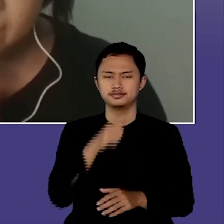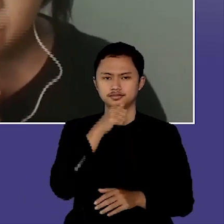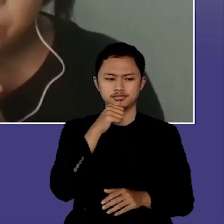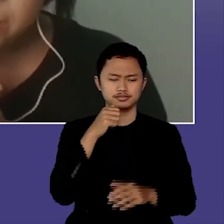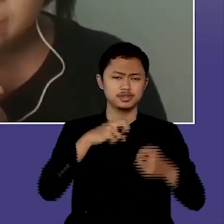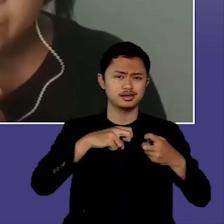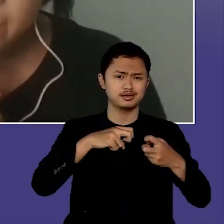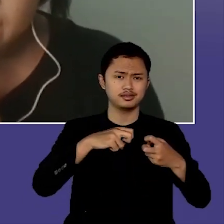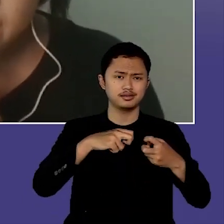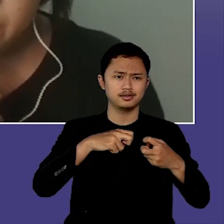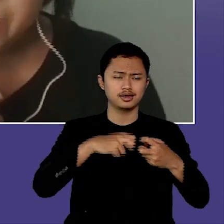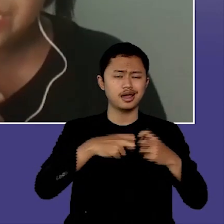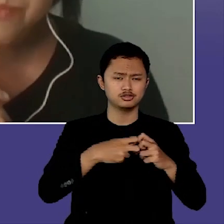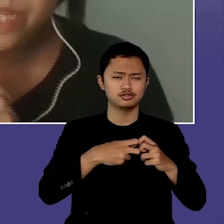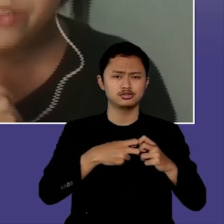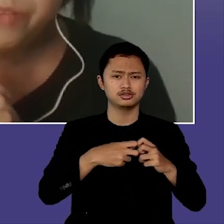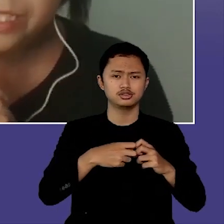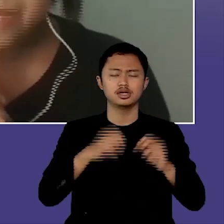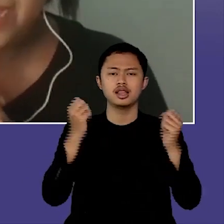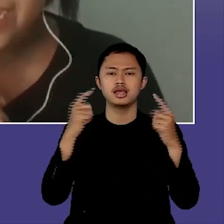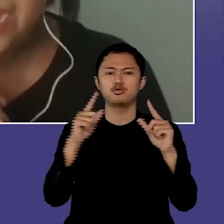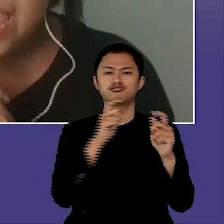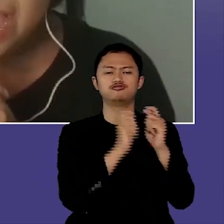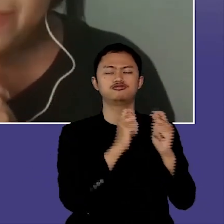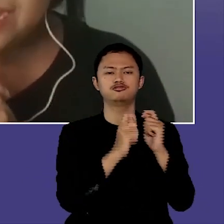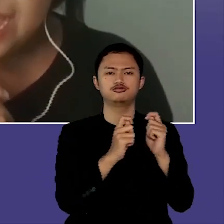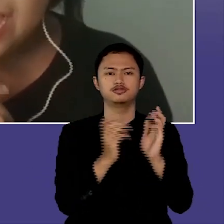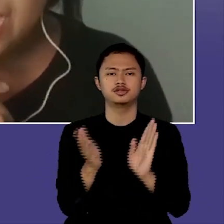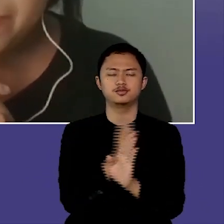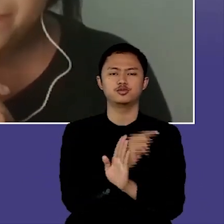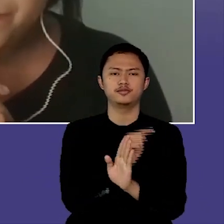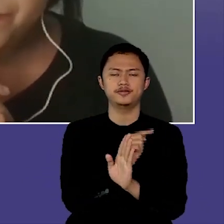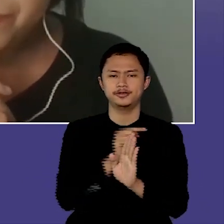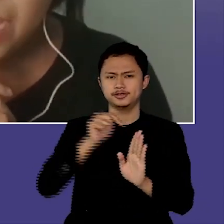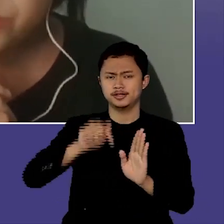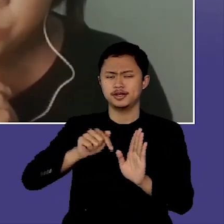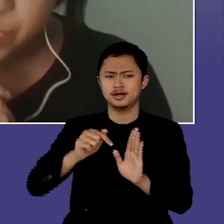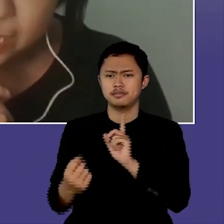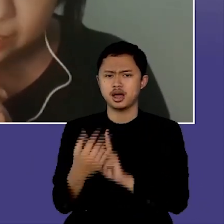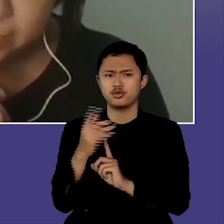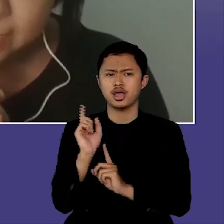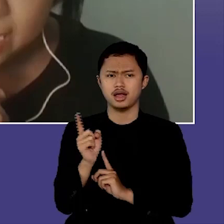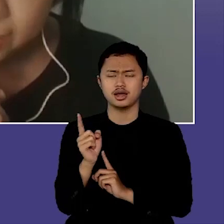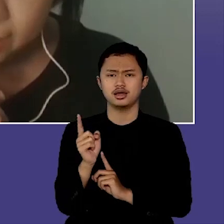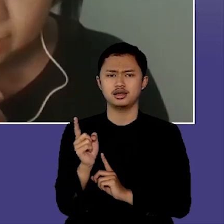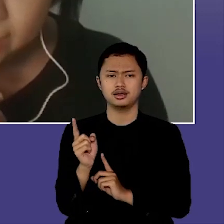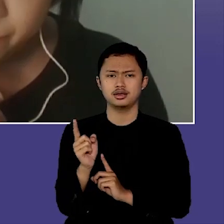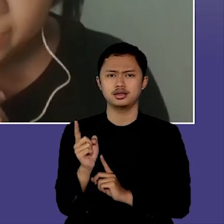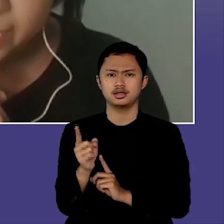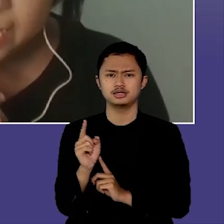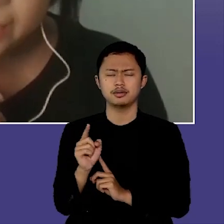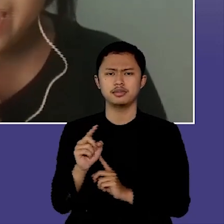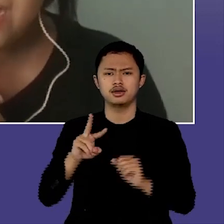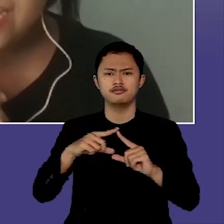kenaikan kasus yang terjadi akibat Libur Idul Fitri kemarin Apakah ada pengaruh juga dari